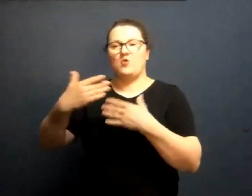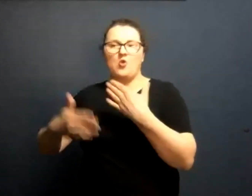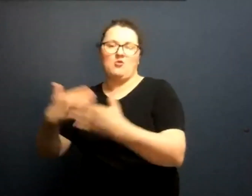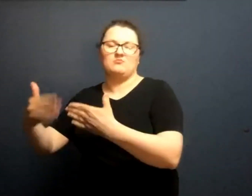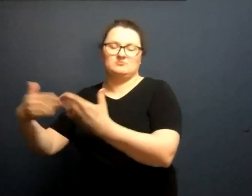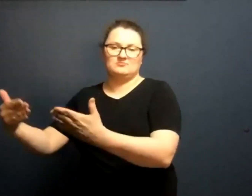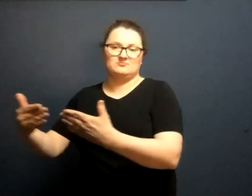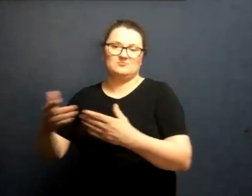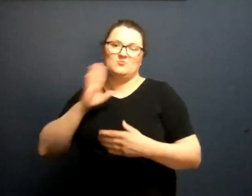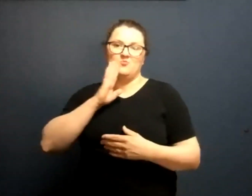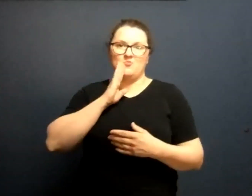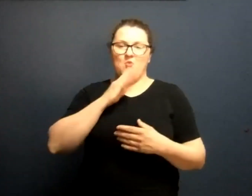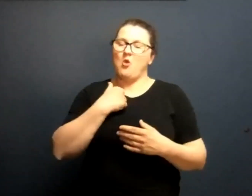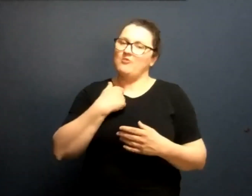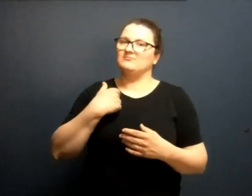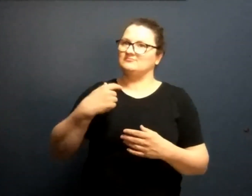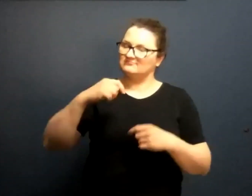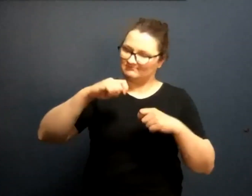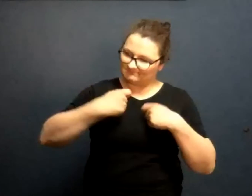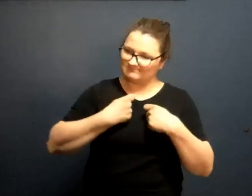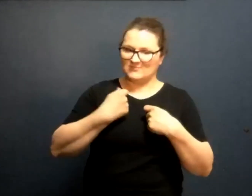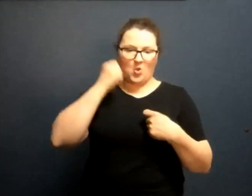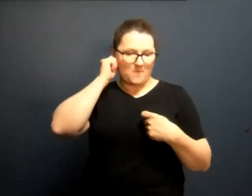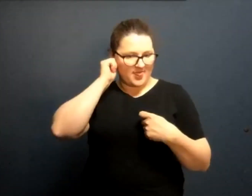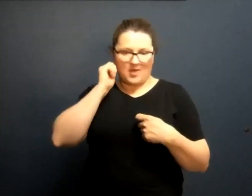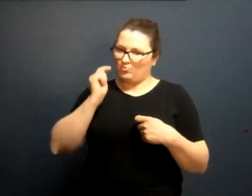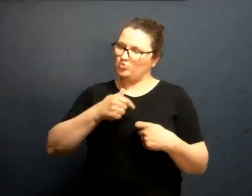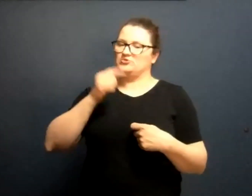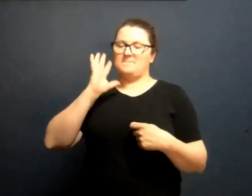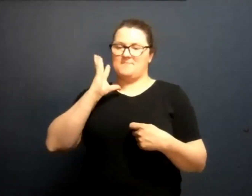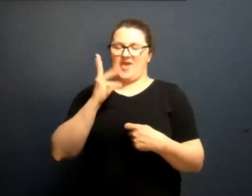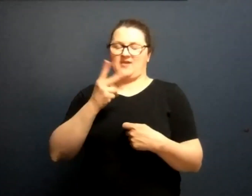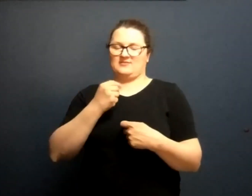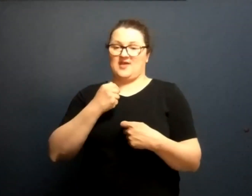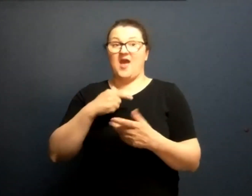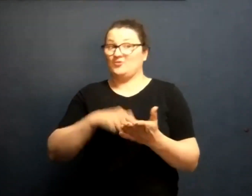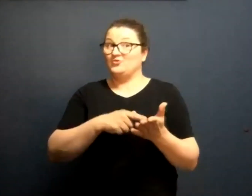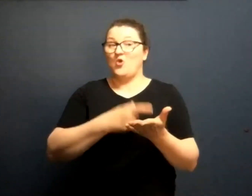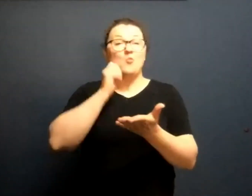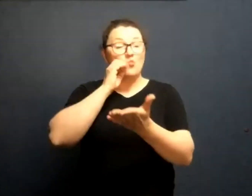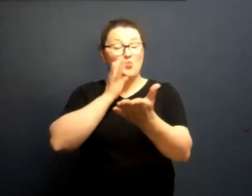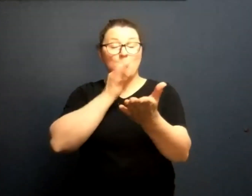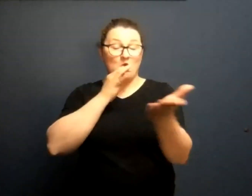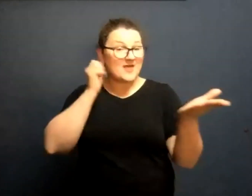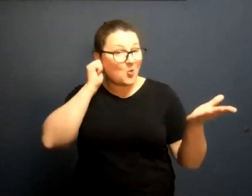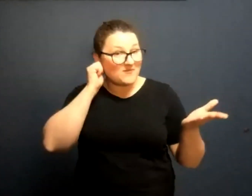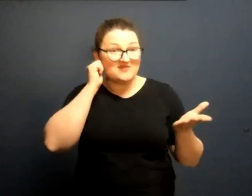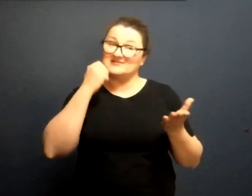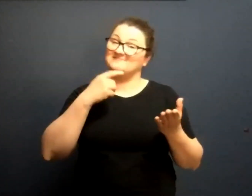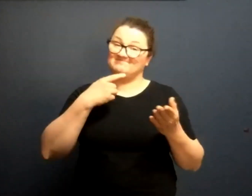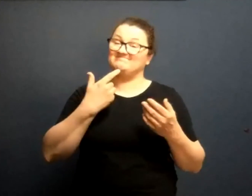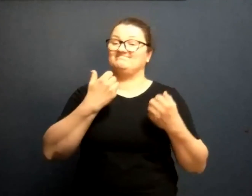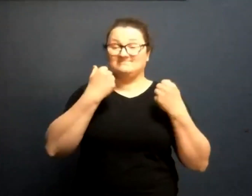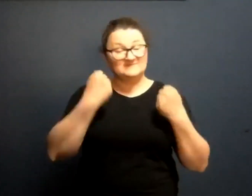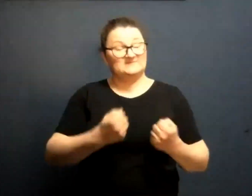zapisane bycie piękną. I powtarzam, młode kobiety są dotknięte opresją piękna, kanonów piękna,